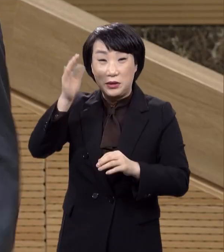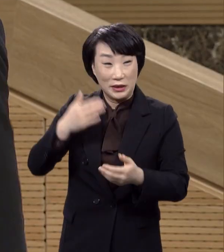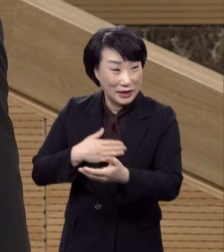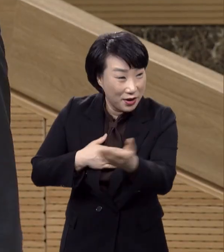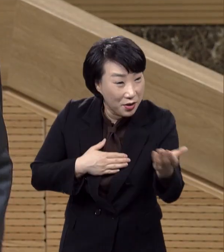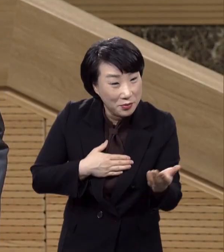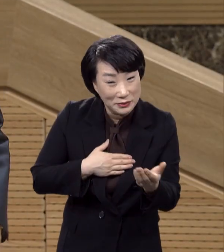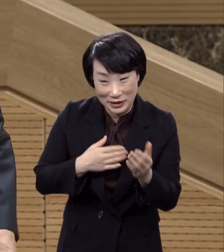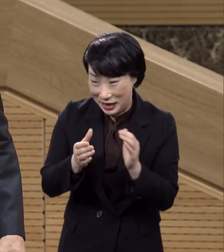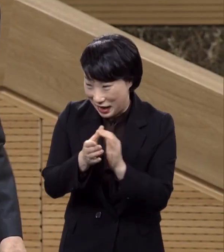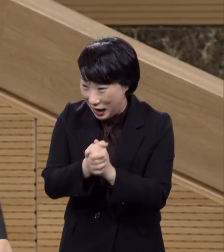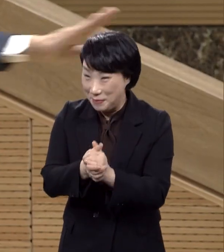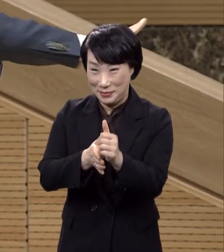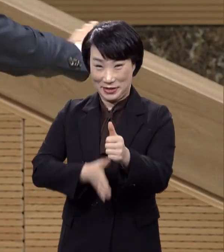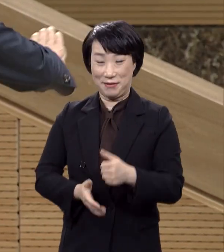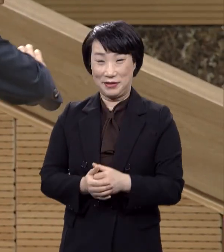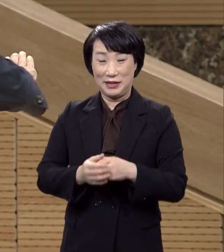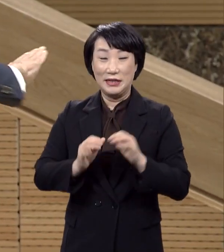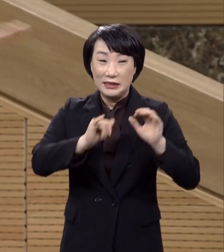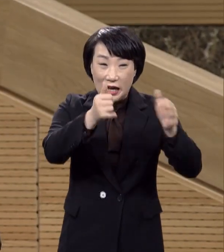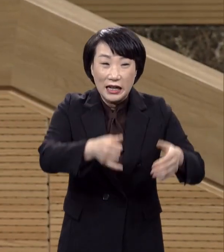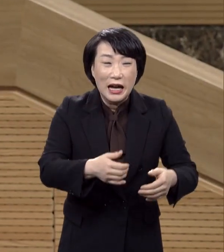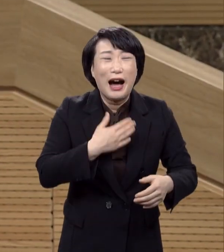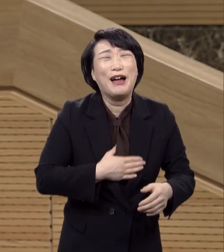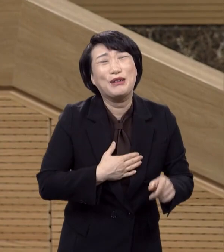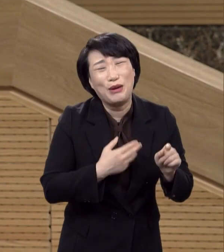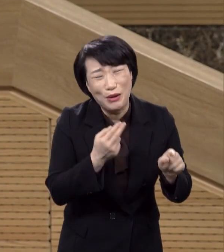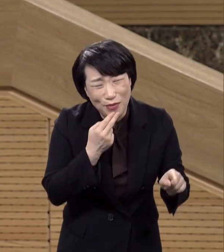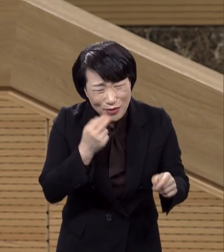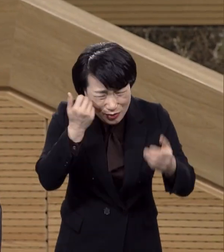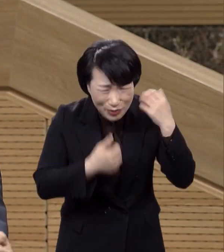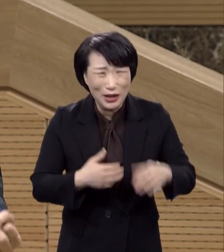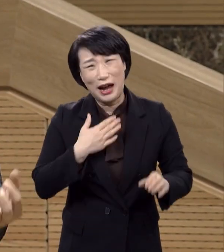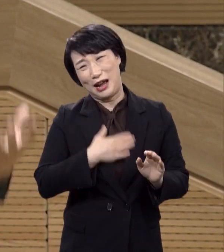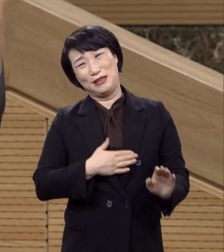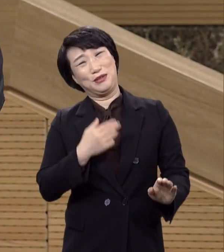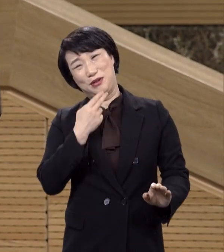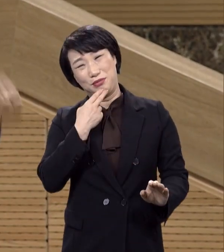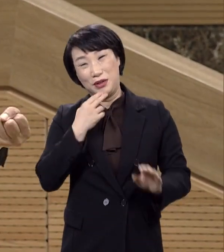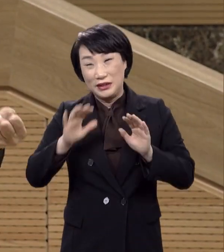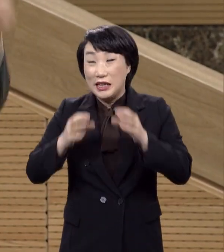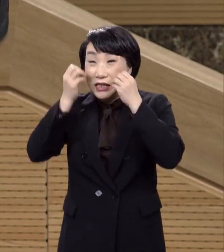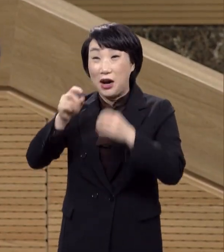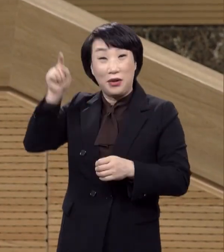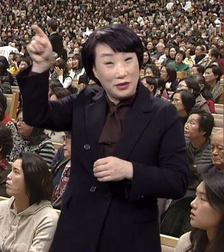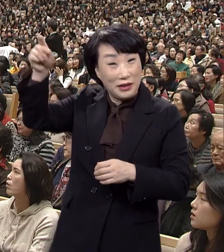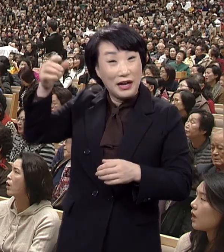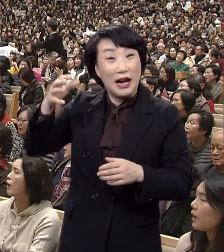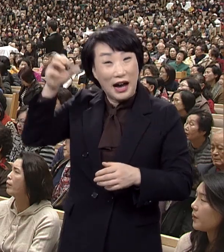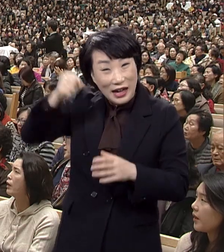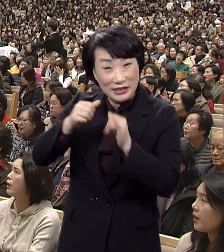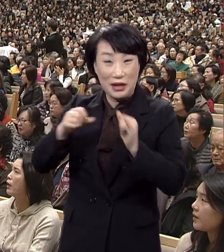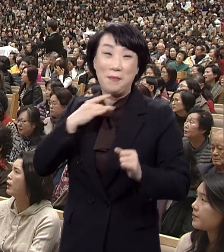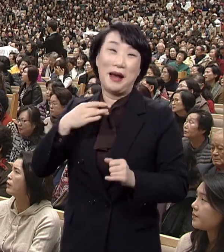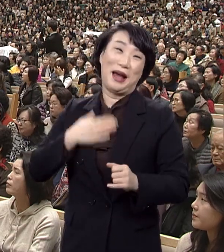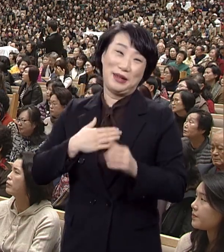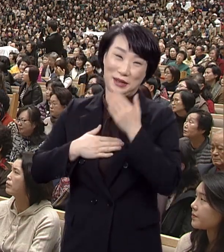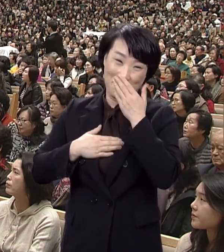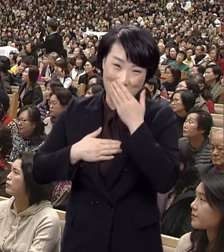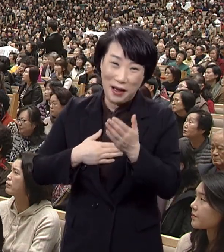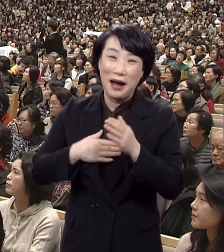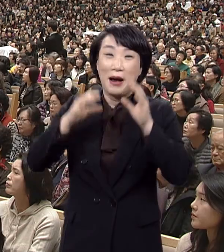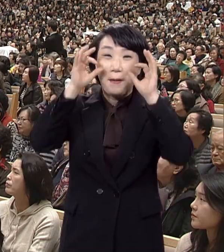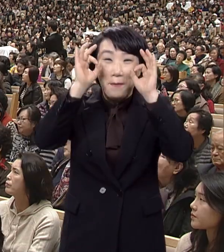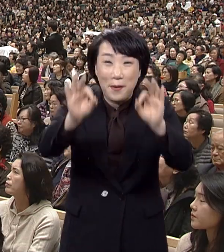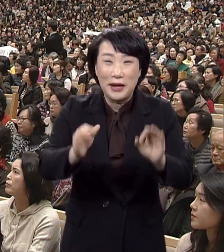분 아멘 합시다. 세상은 알지 못하나, 아무도 알지 못하나 새 것이 된 자만 안다 이 말이오.